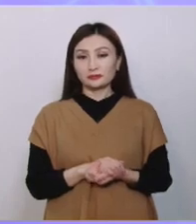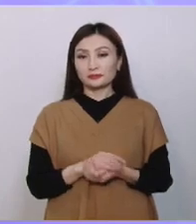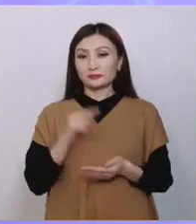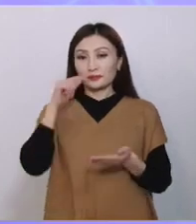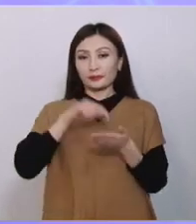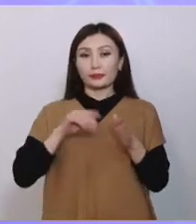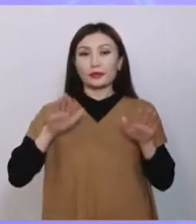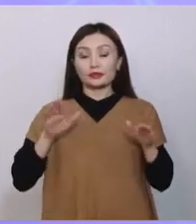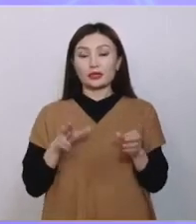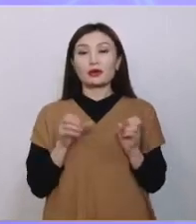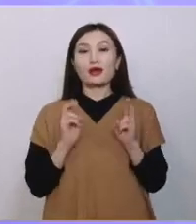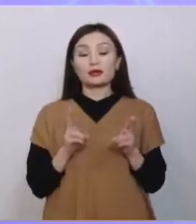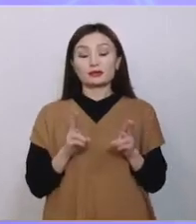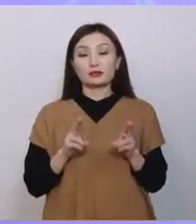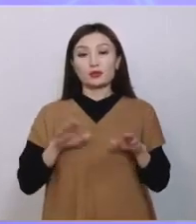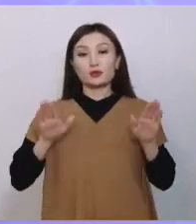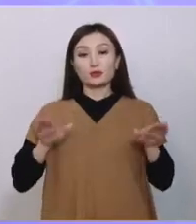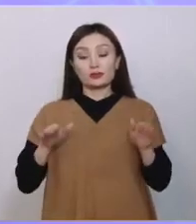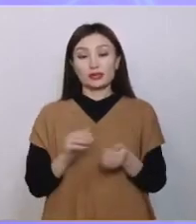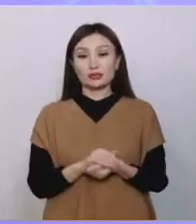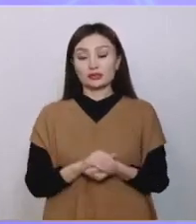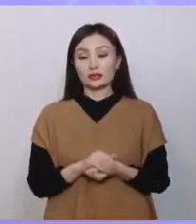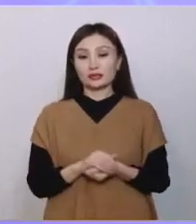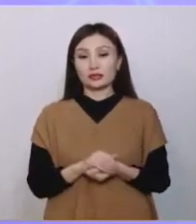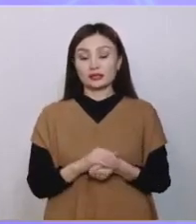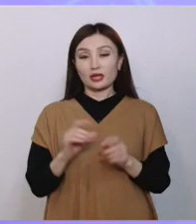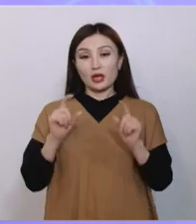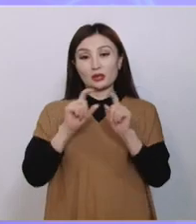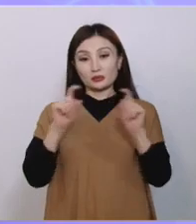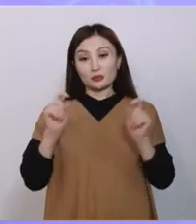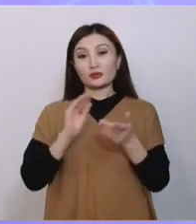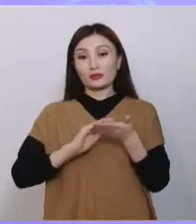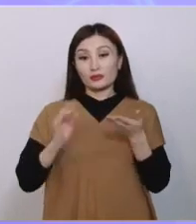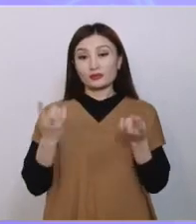Құштар қантип ұшып бара жатышат? Сүйлем түзгілі.